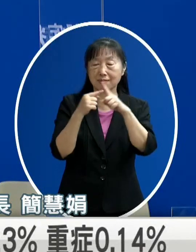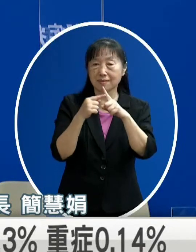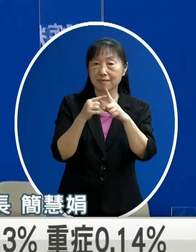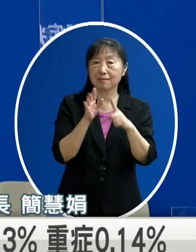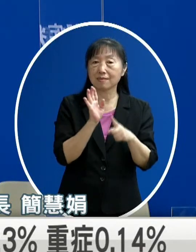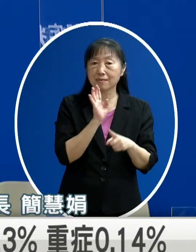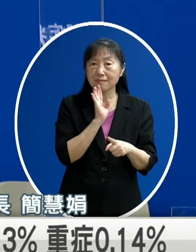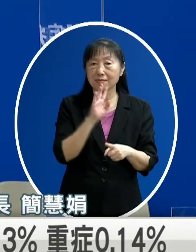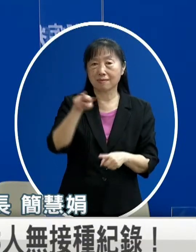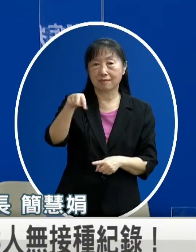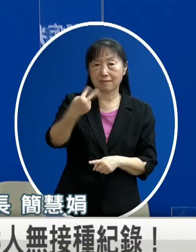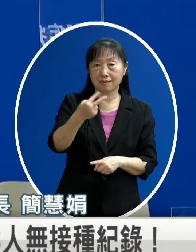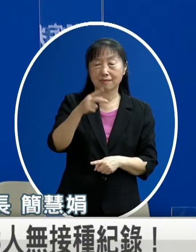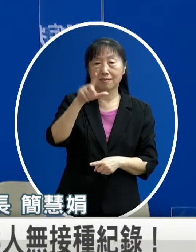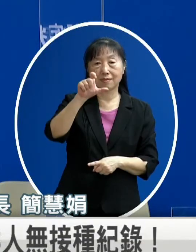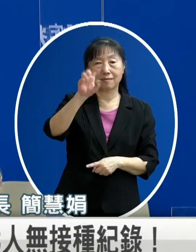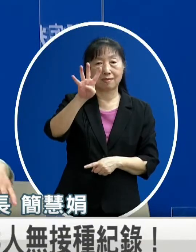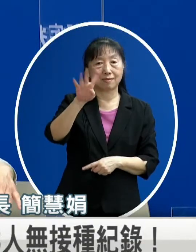是